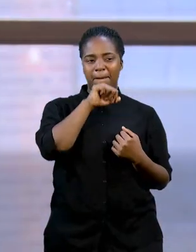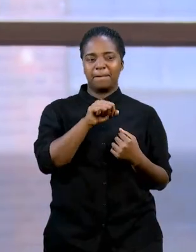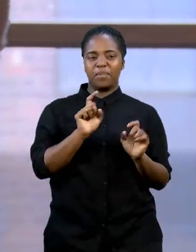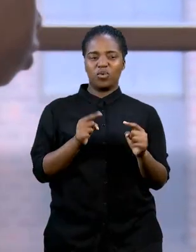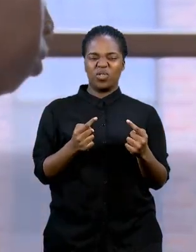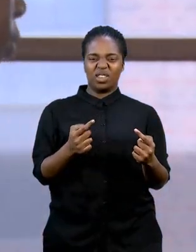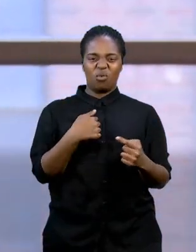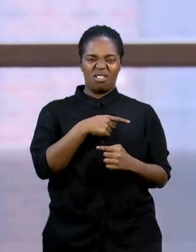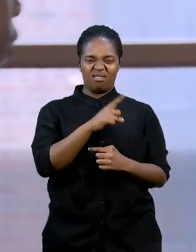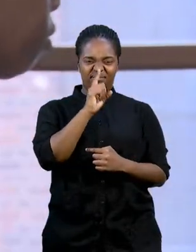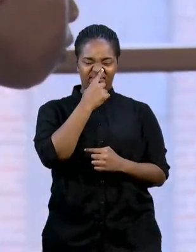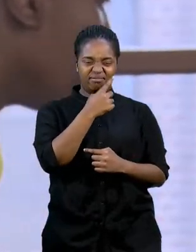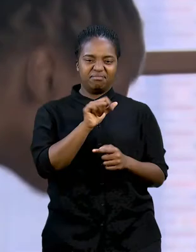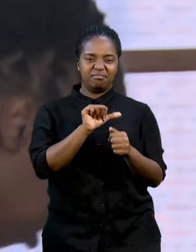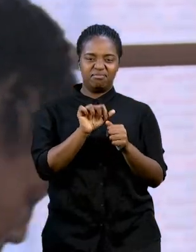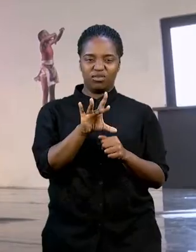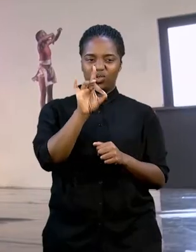ene a yi ni borha.